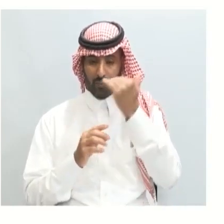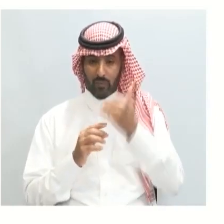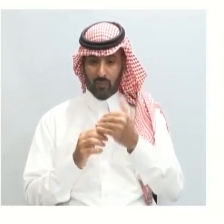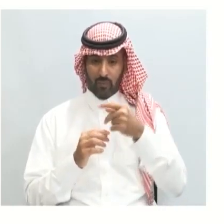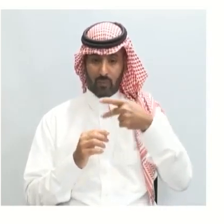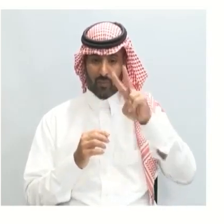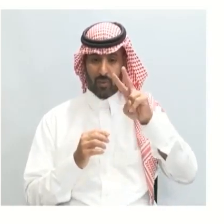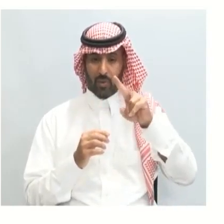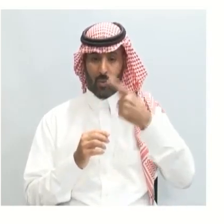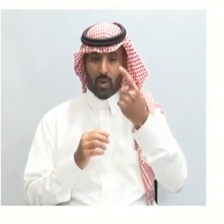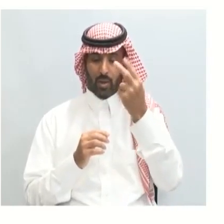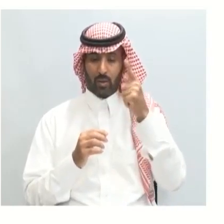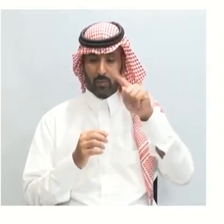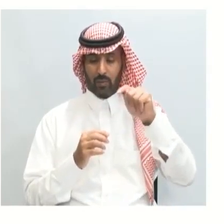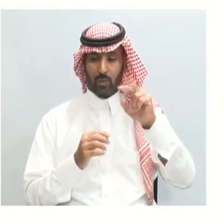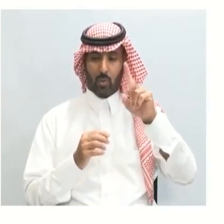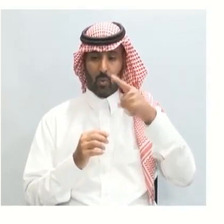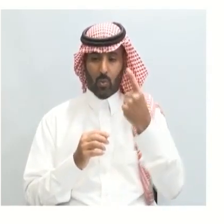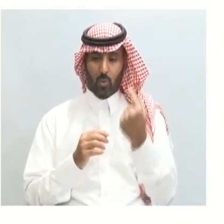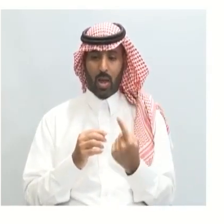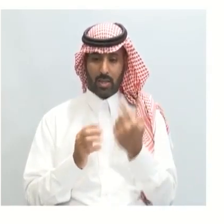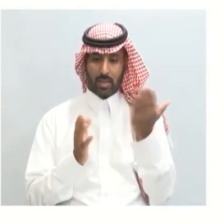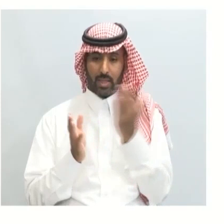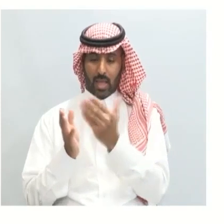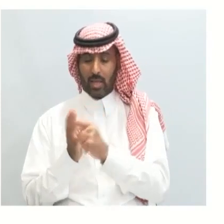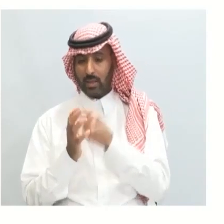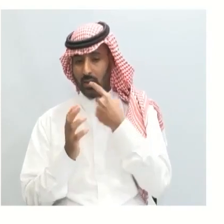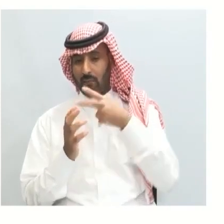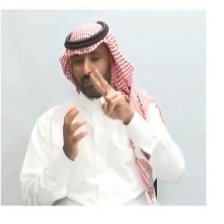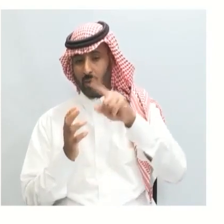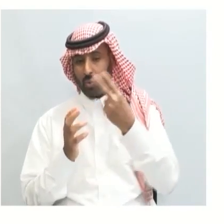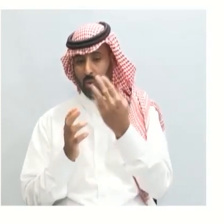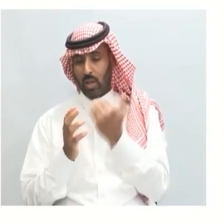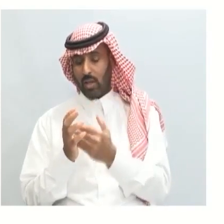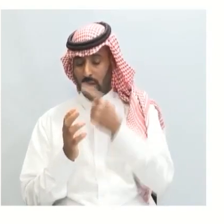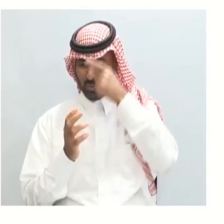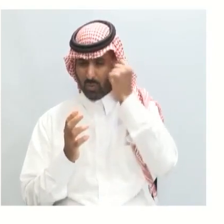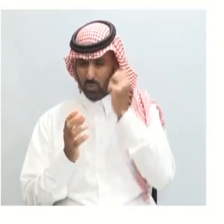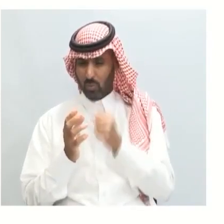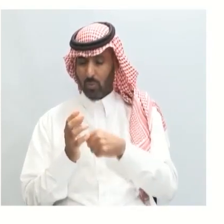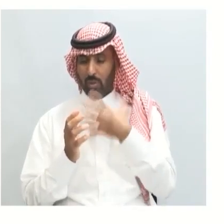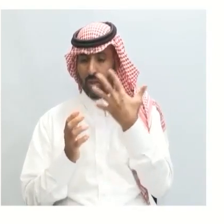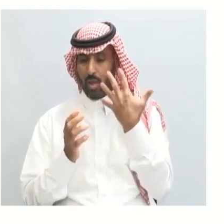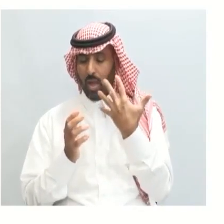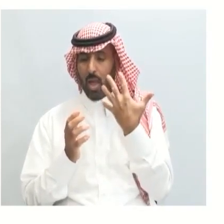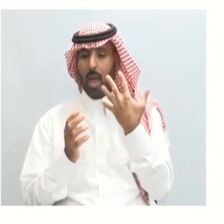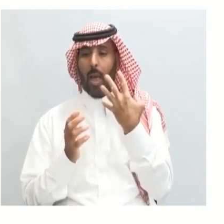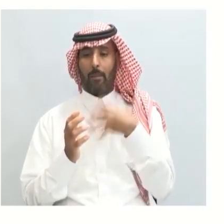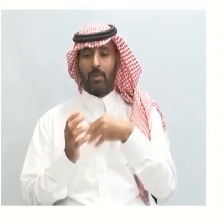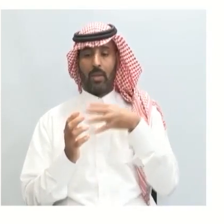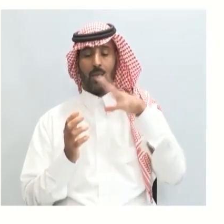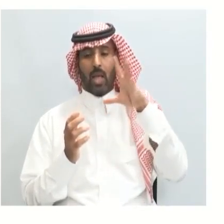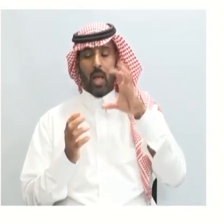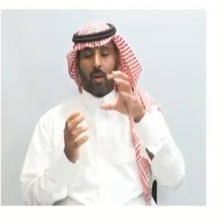الان انظر الحجم الثاني الحجم الثاني وصل الى 5 ودرجه الحراره وصلت تقريبا الى 450 او